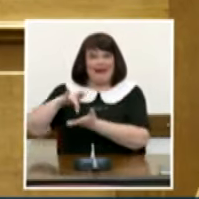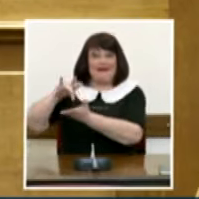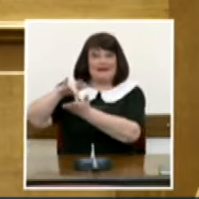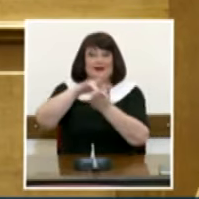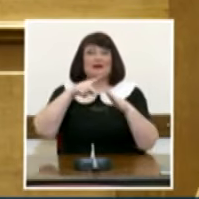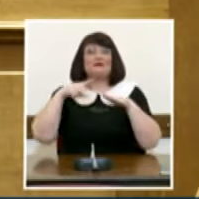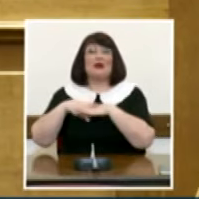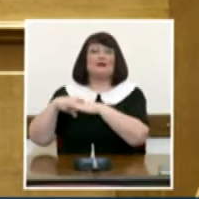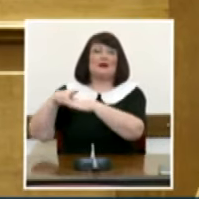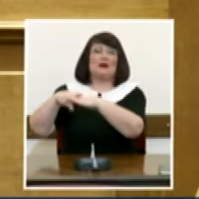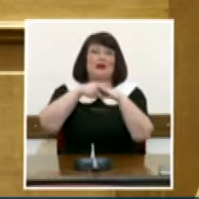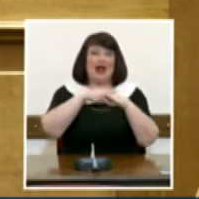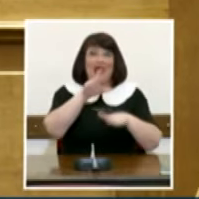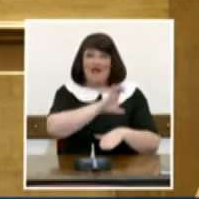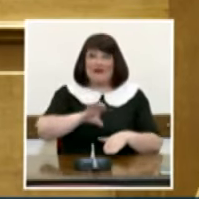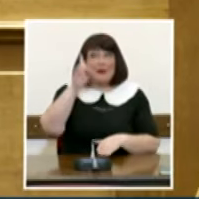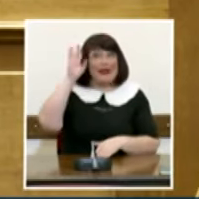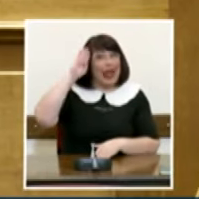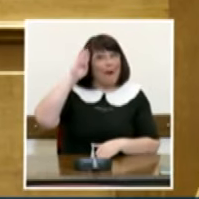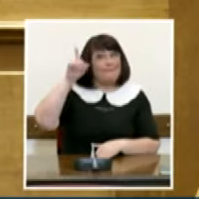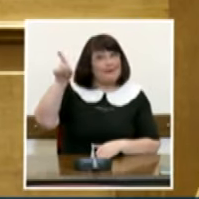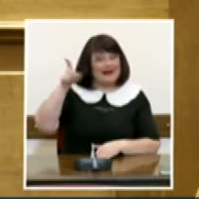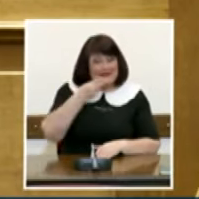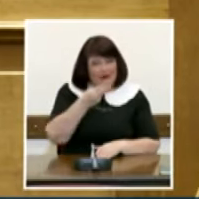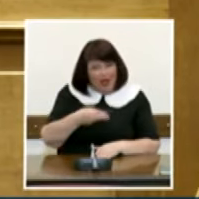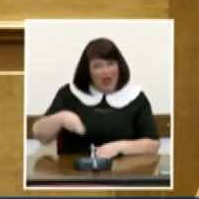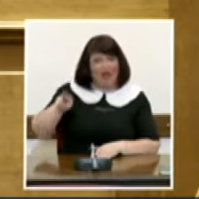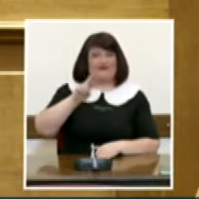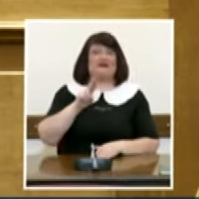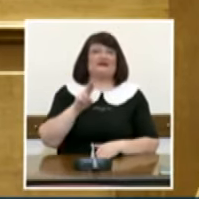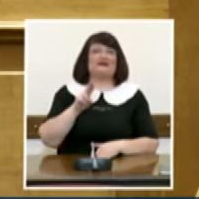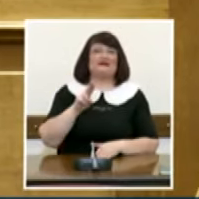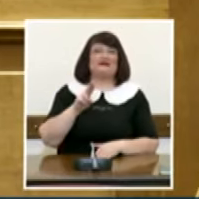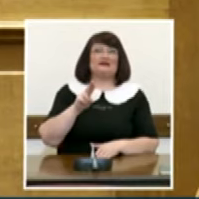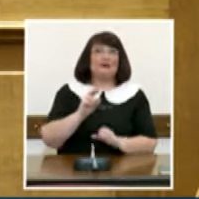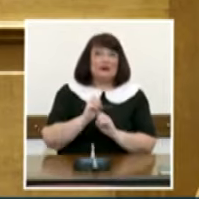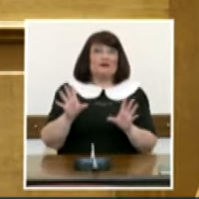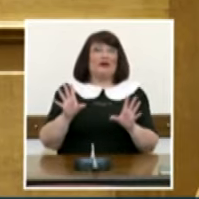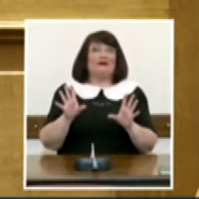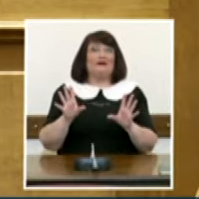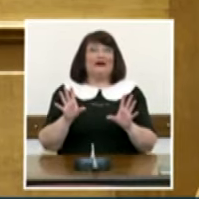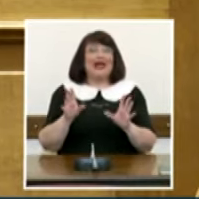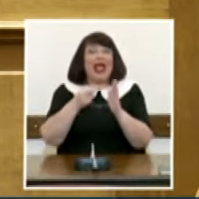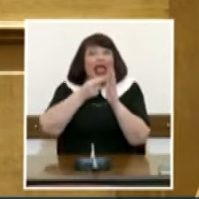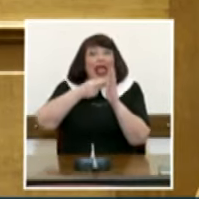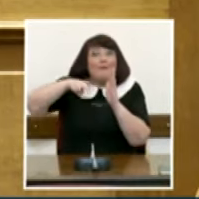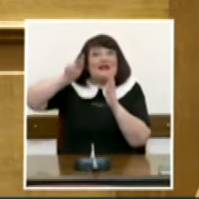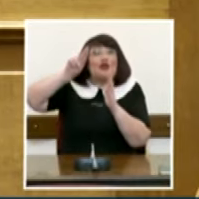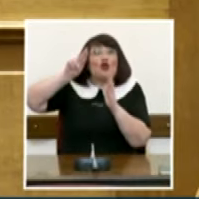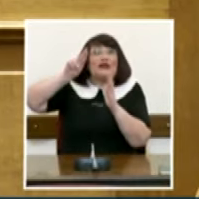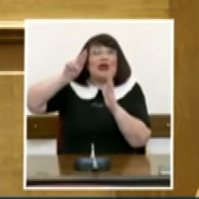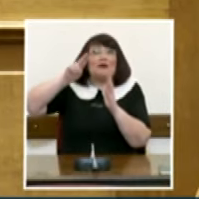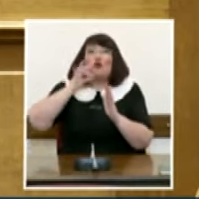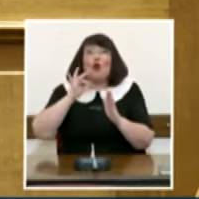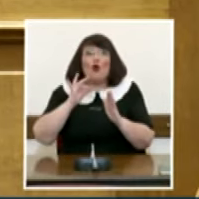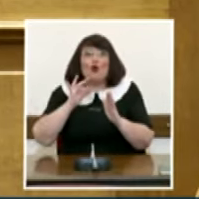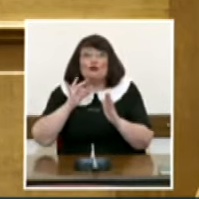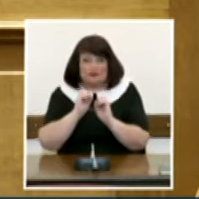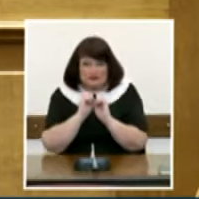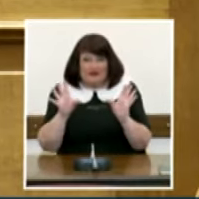βασικό μισθό στα 650 ευρώ, είναι στα 830 σήμερα και θα πάει στα 950